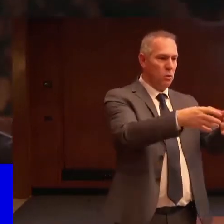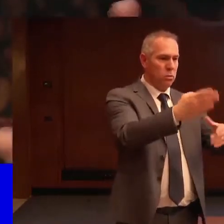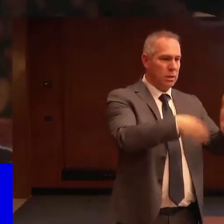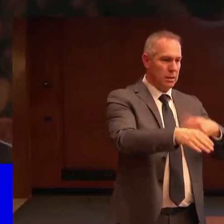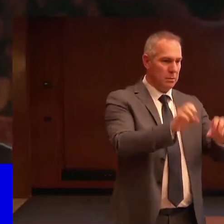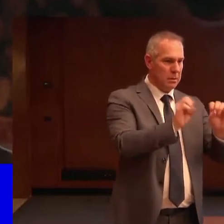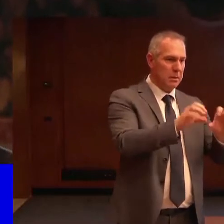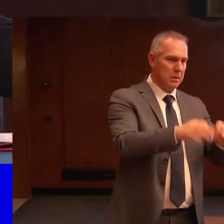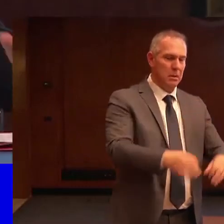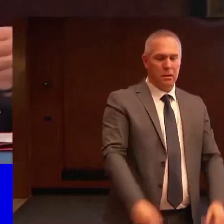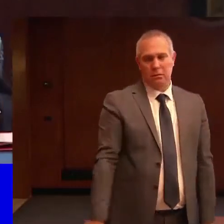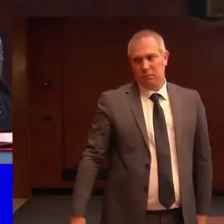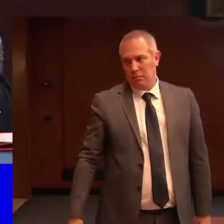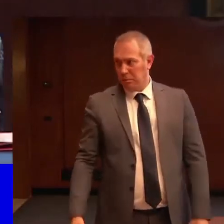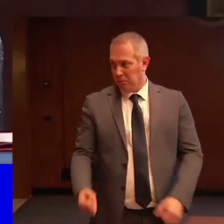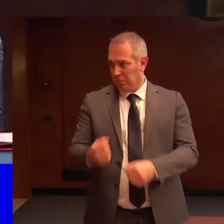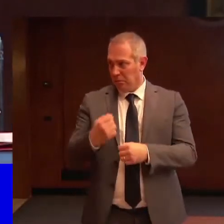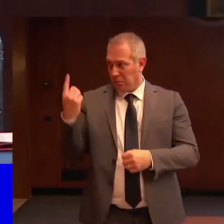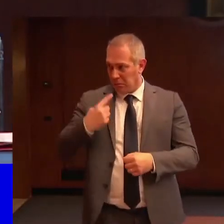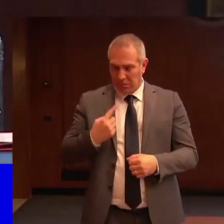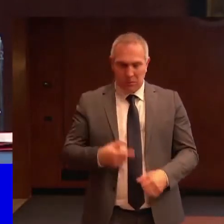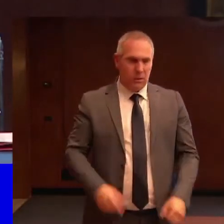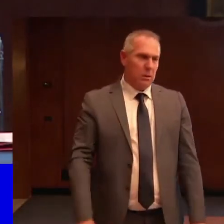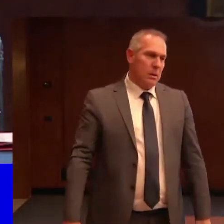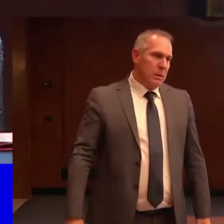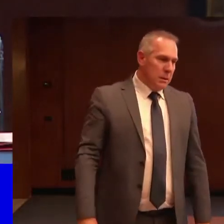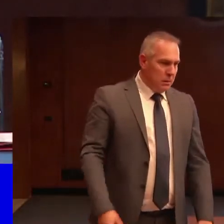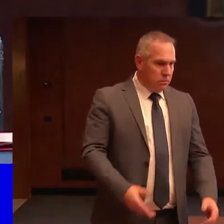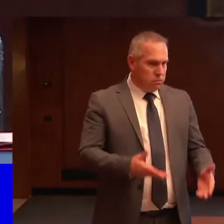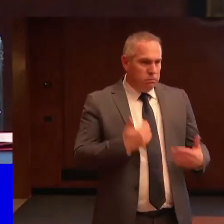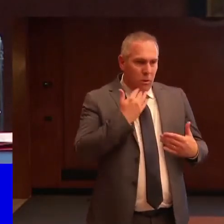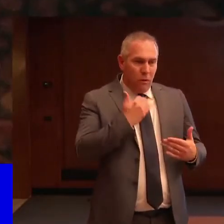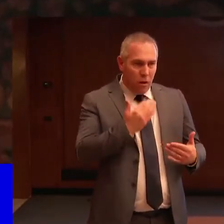voglia ad alzo zero. E progressivamente, invece,